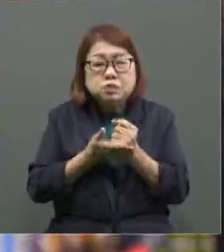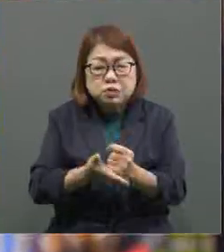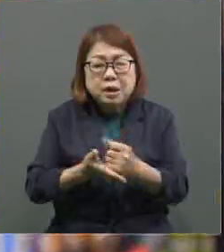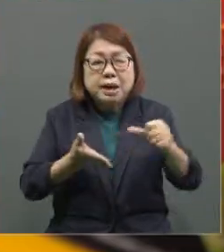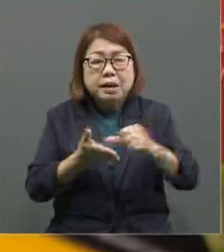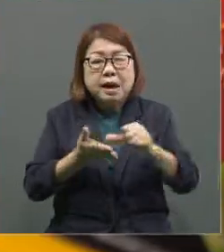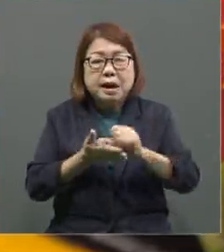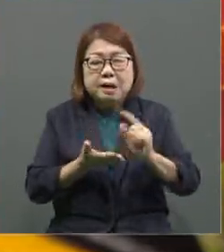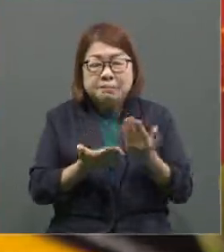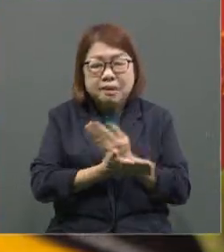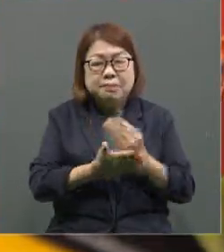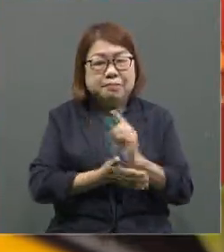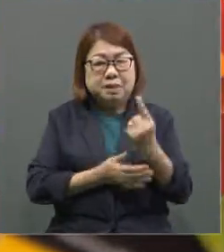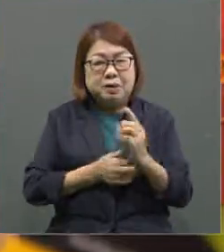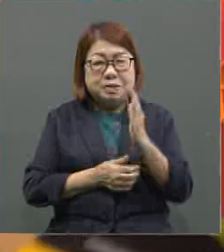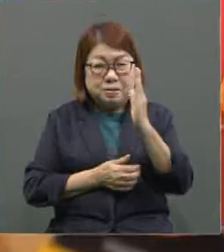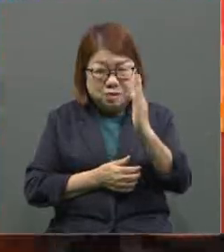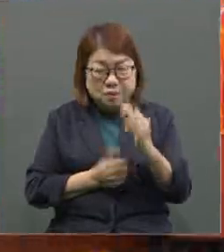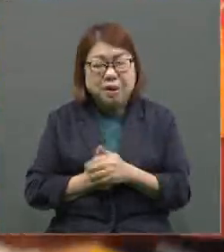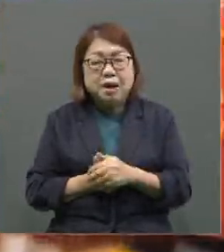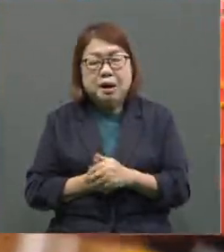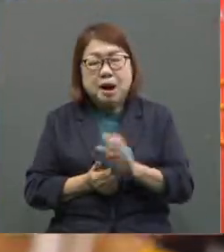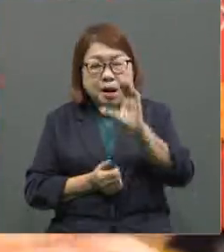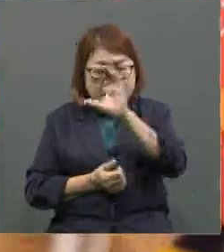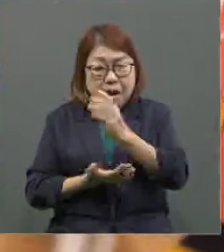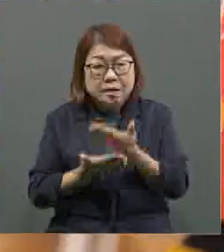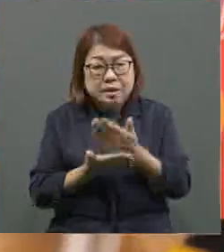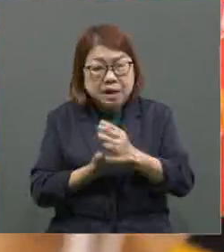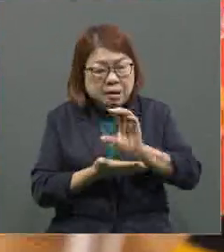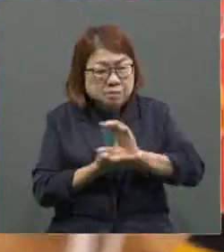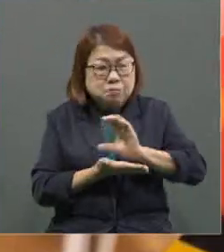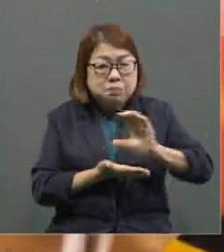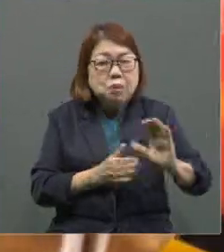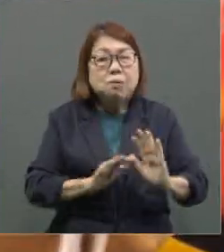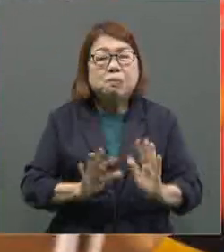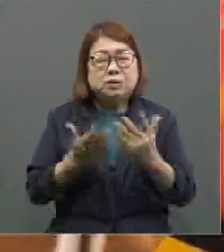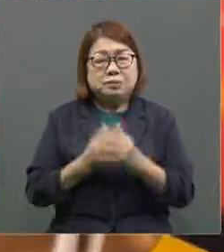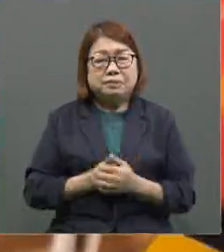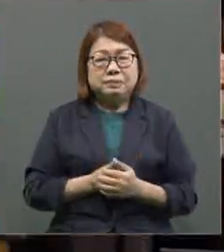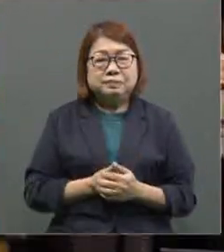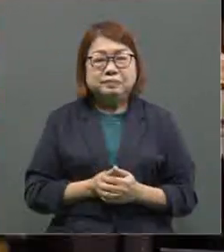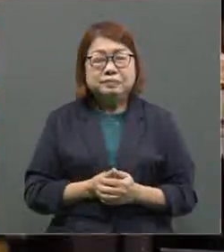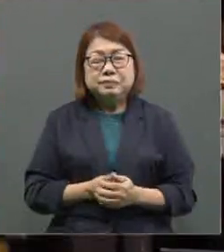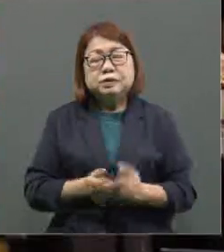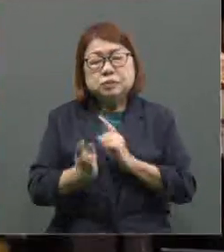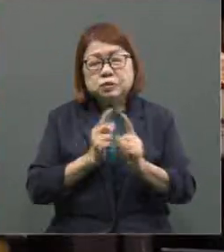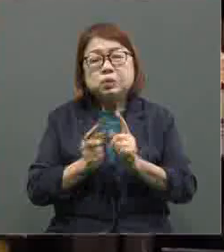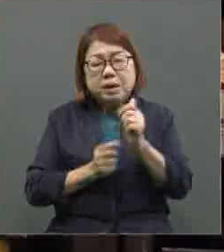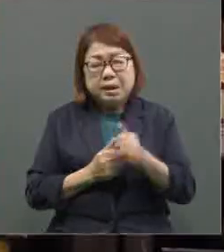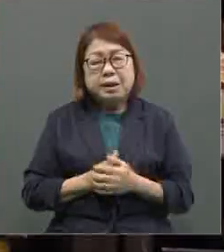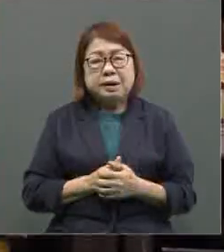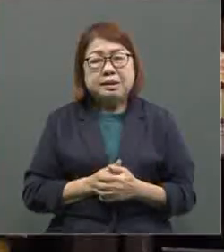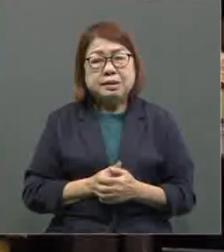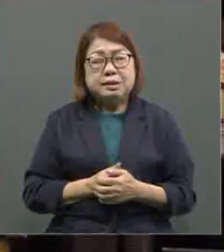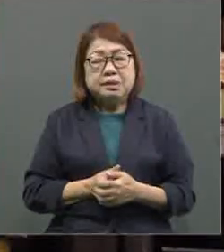หนี้ให้นะคะเพื่อจะได้สามารถปิดจบหนี้ได้หรือว่าจะเข้าไปปรึกษาที่คลินิกแก้หนี้ก็ได้นะคะของแบงค์ชาติเคก็จะมีนะคะลอง